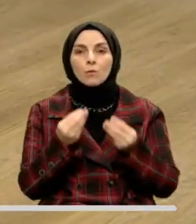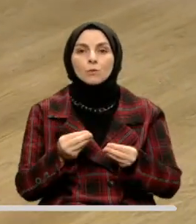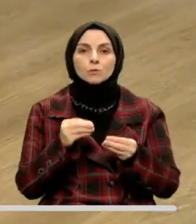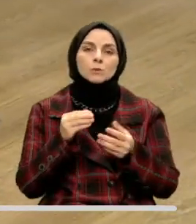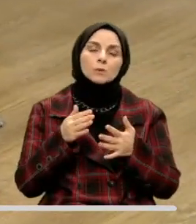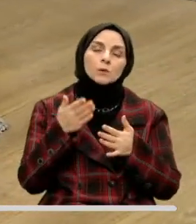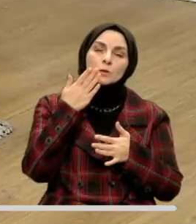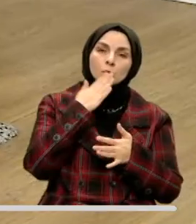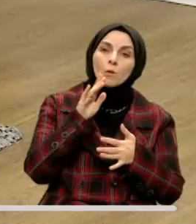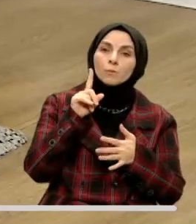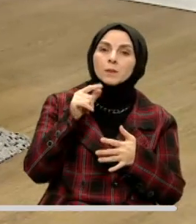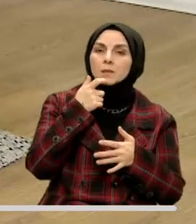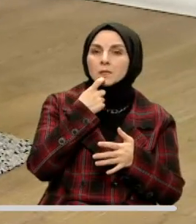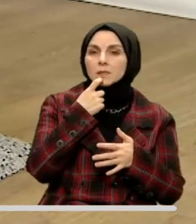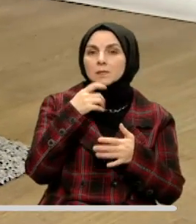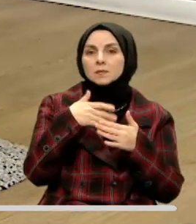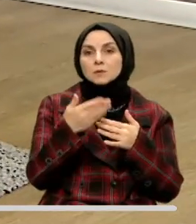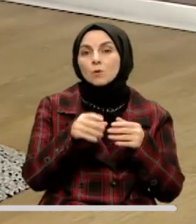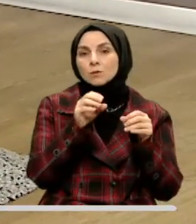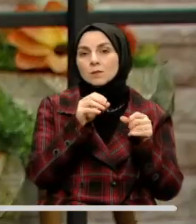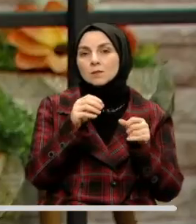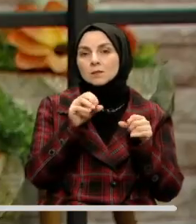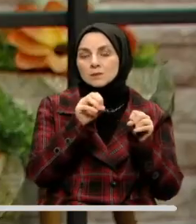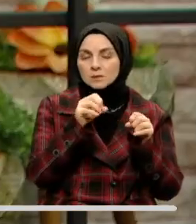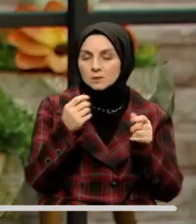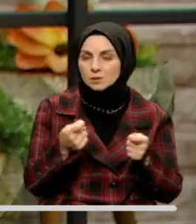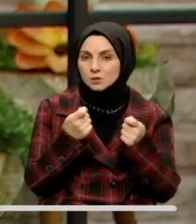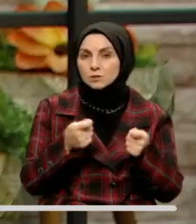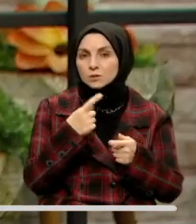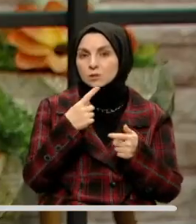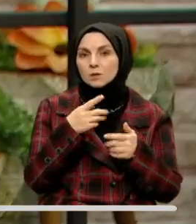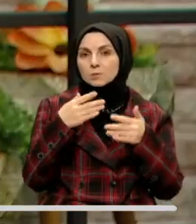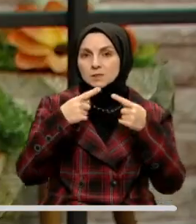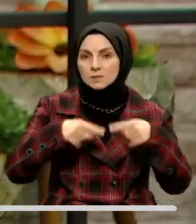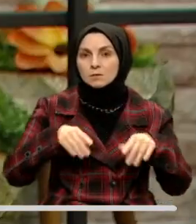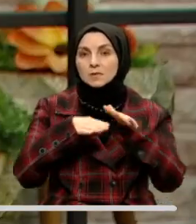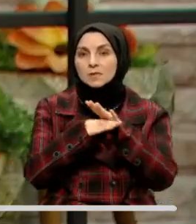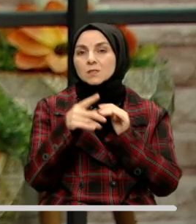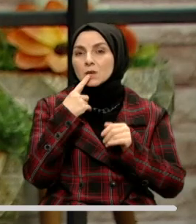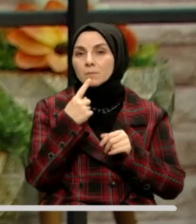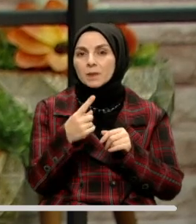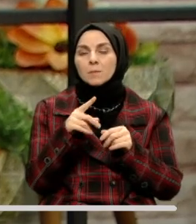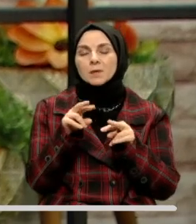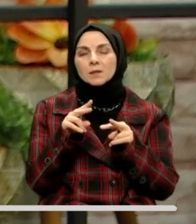değil. Düzenli, sistematik bir şekilde kendimizi motive ederek o az önce belirlediğimiz hedefler